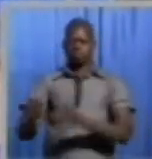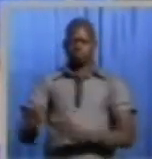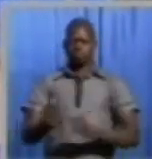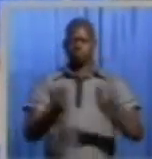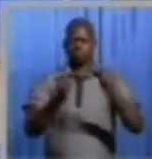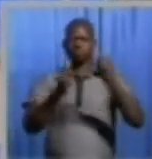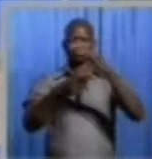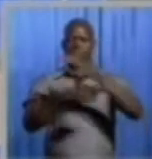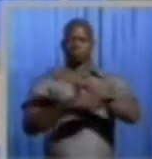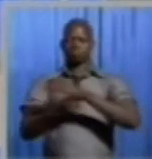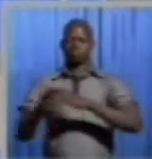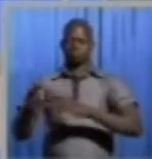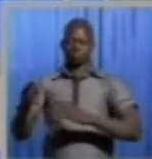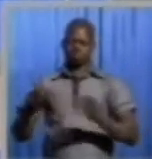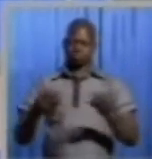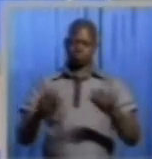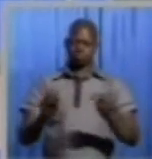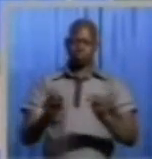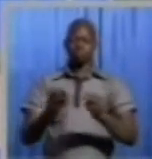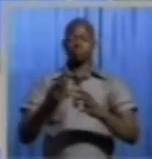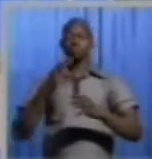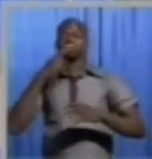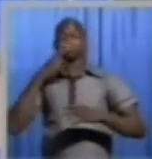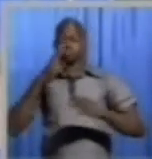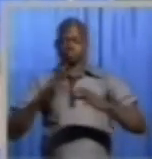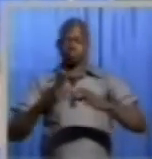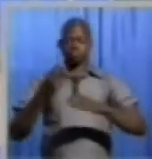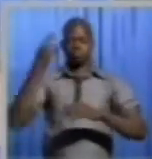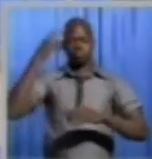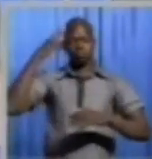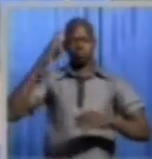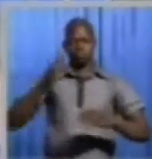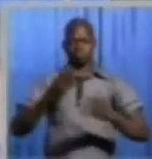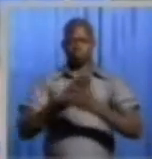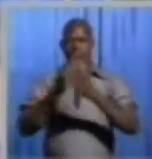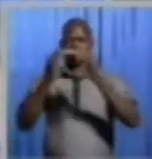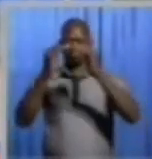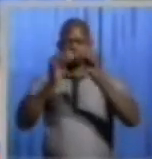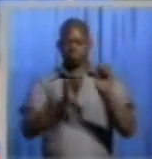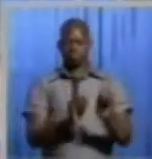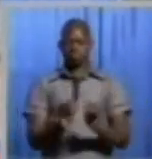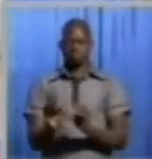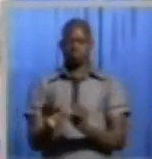trafic des drogues et la criminalité transfrontalière organisée.